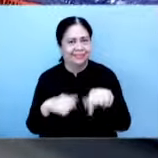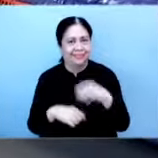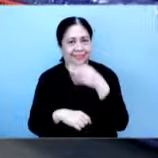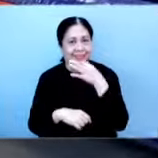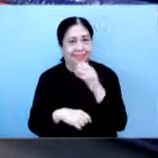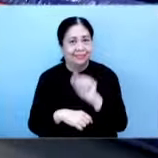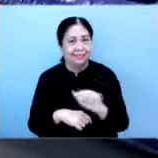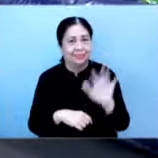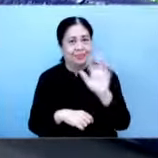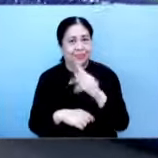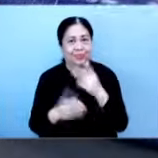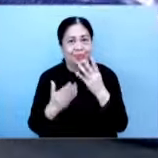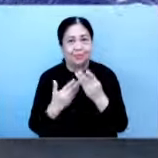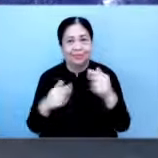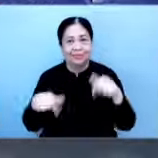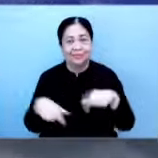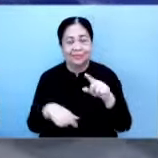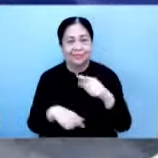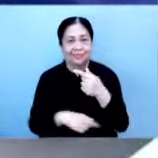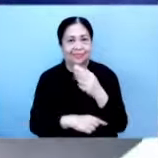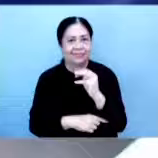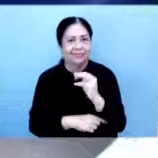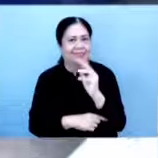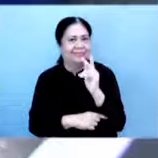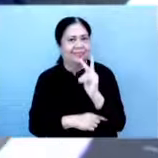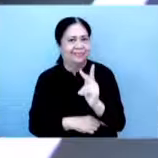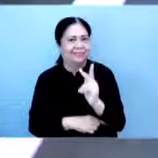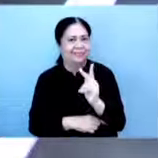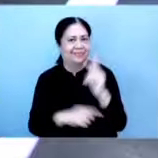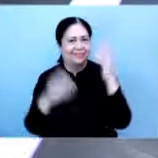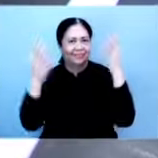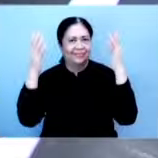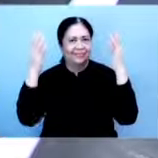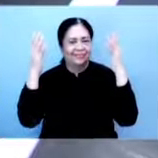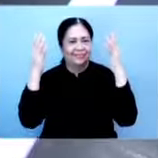Kasalo so aga morning